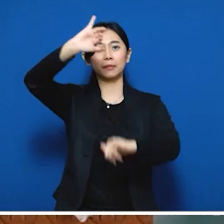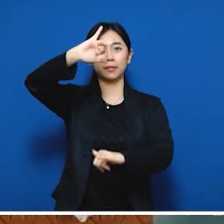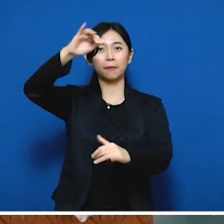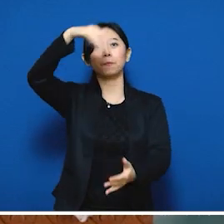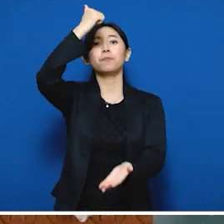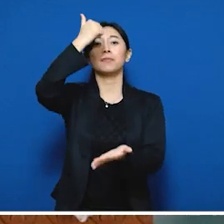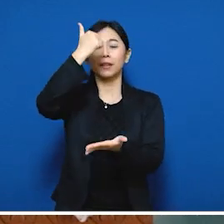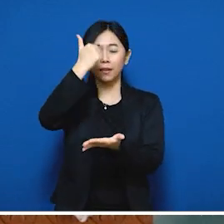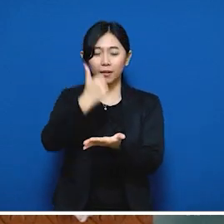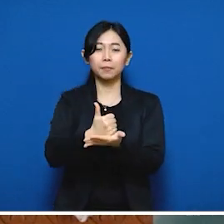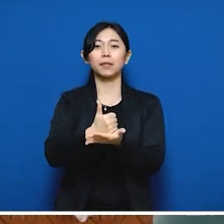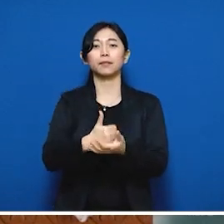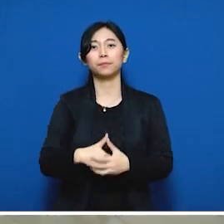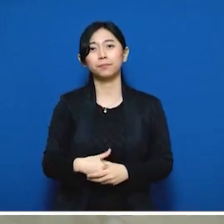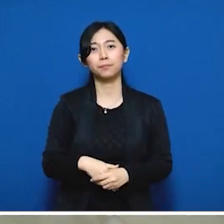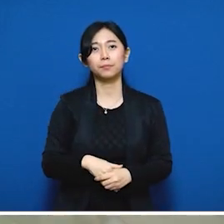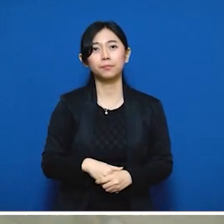selama-lamanya.